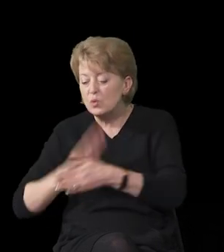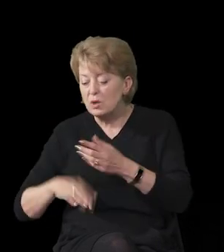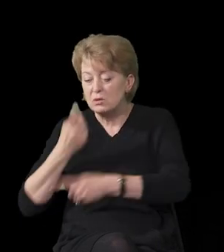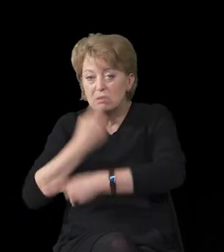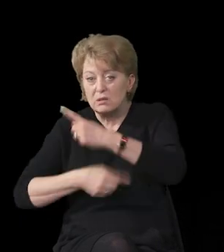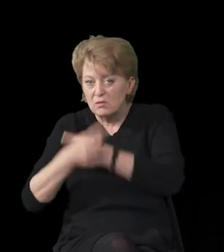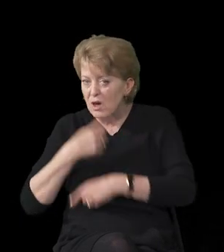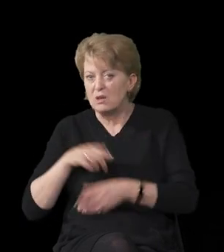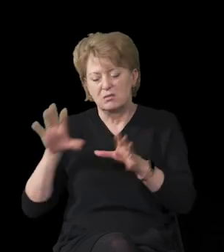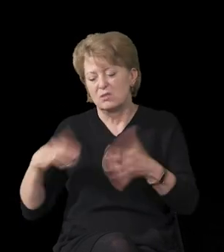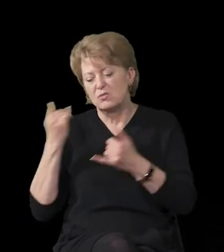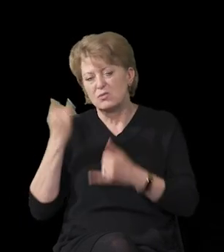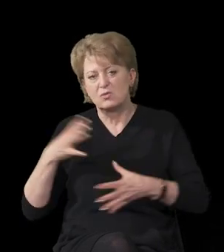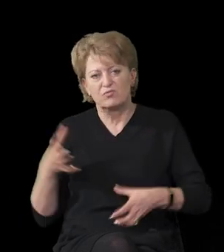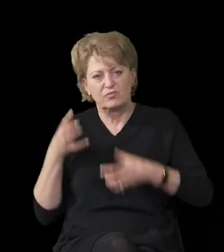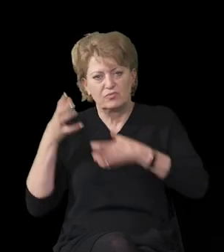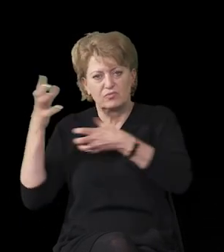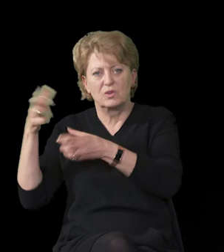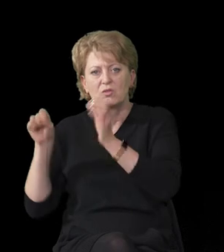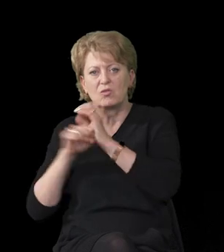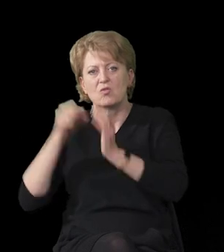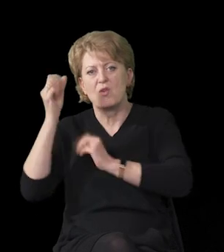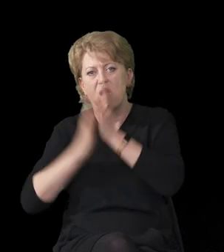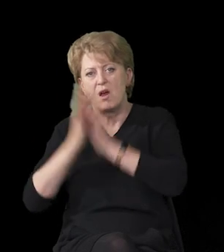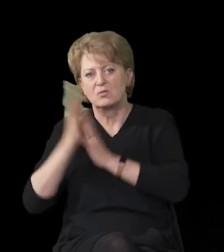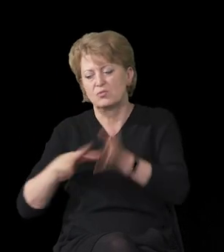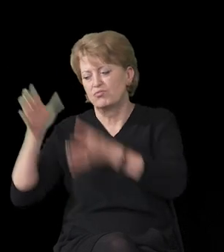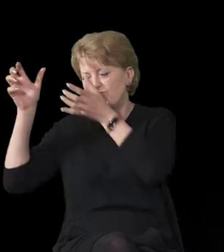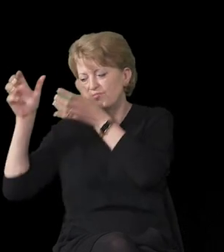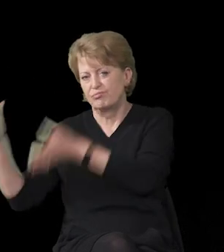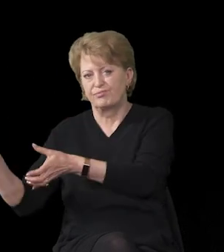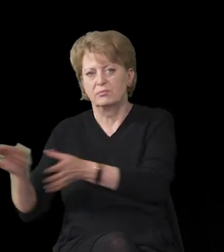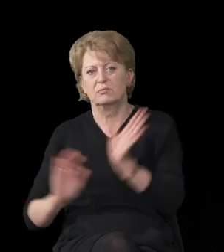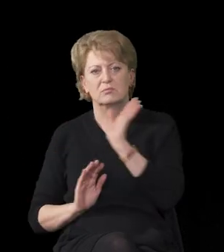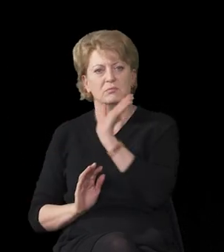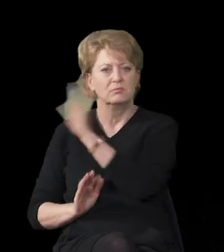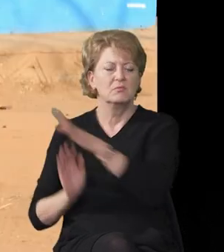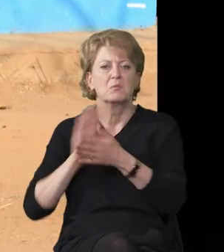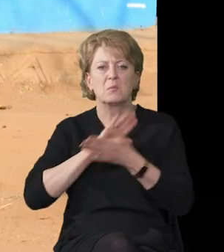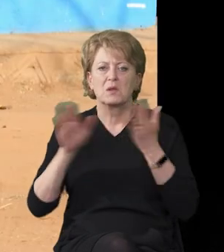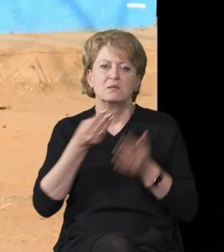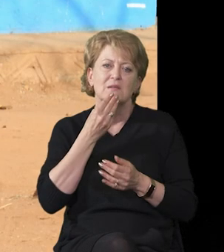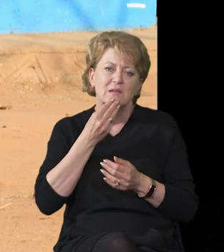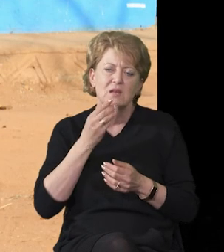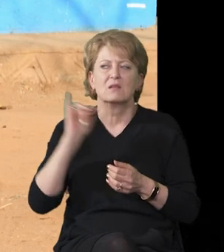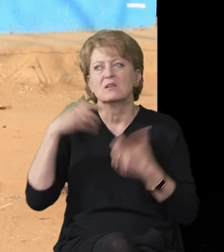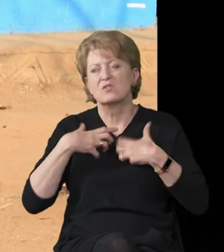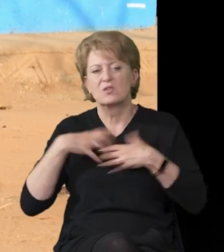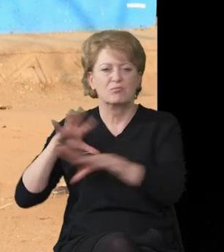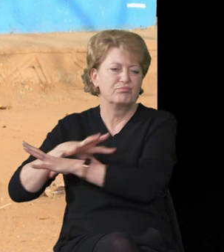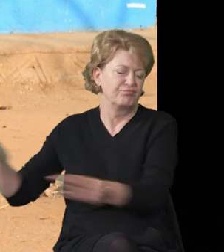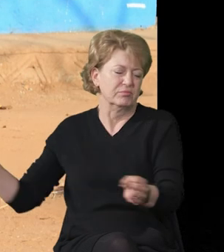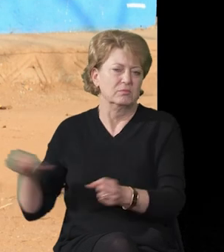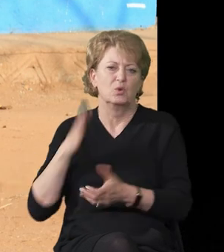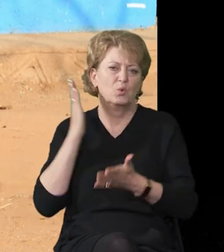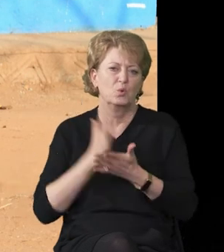picia, po to, aby tam umarły z głodu i pragnienia albo zostały po prostu rozszarpane przez dzikie zwierzęta. A